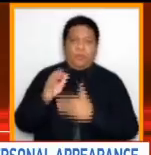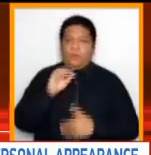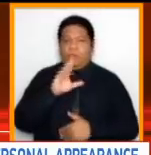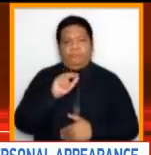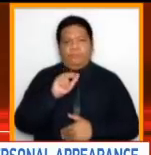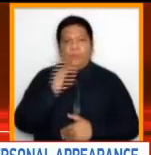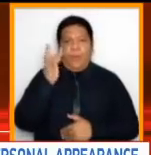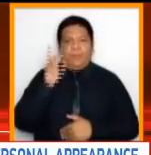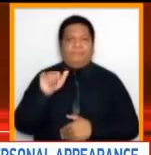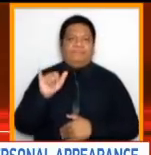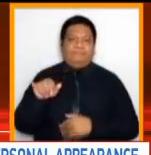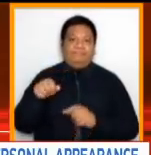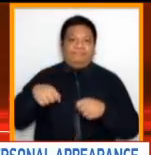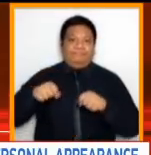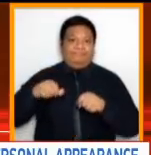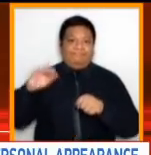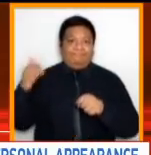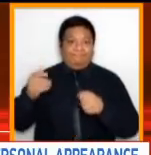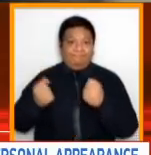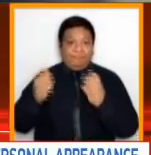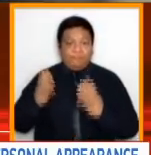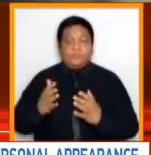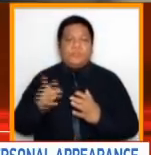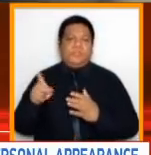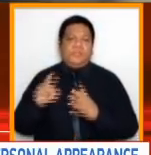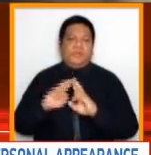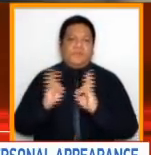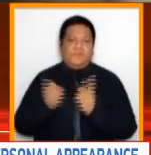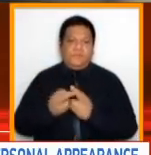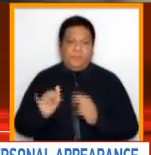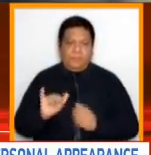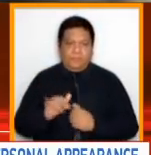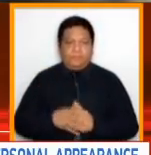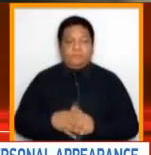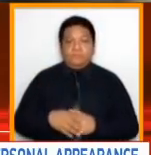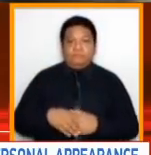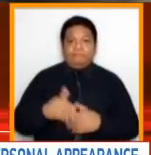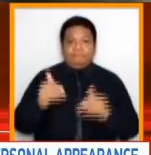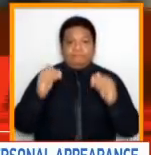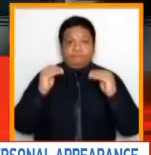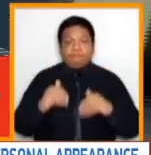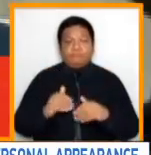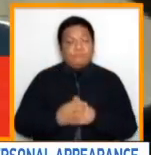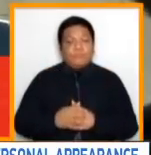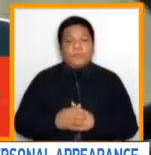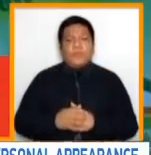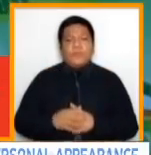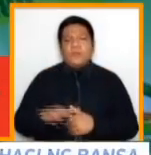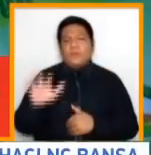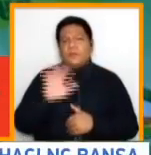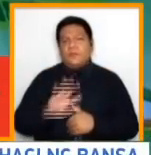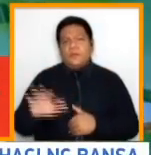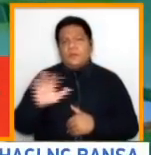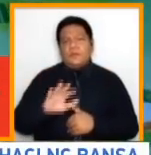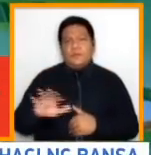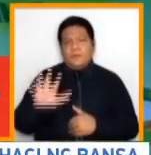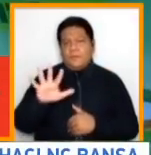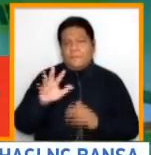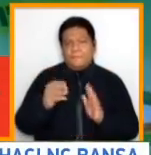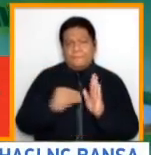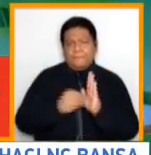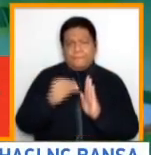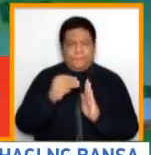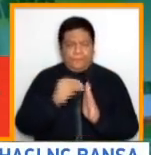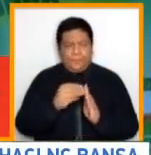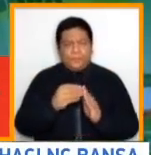ang driver ng tricycle. Nasa bata ang aabot sa 5 milyong pisong halaga na hininalang shabu sa Lawag, Ilocos